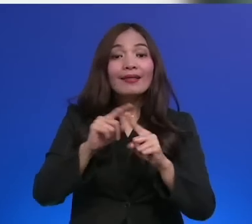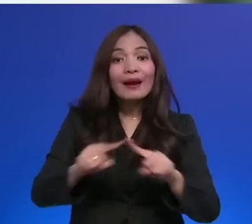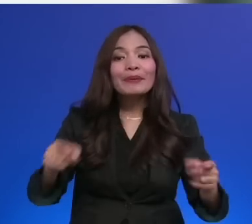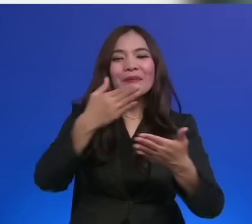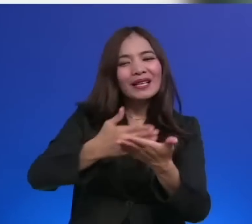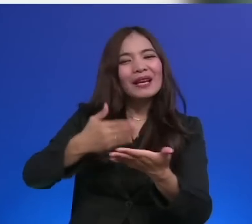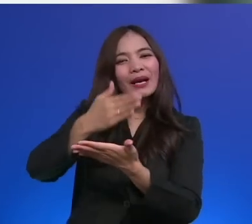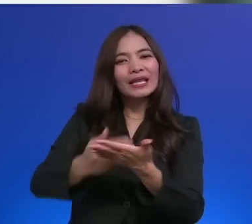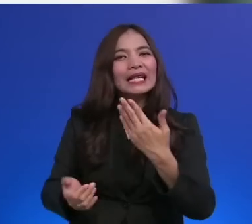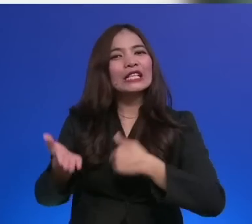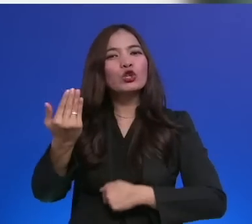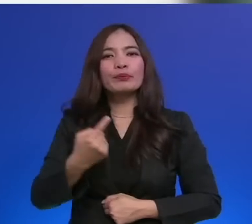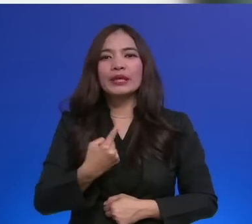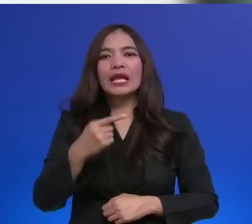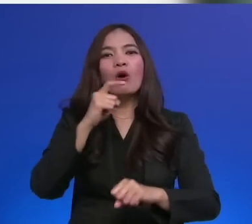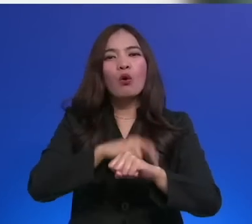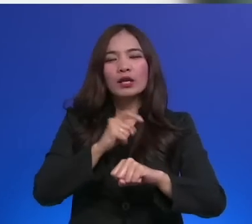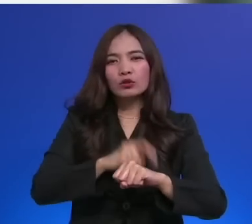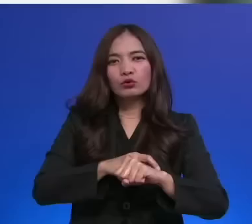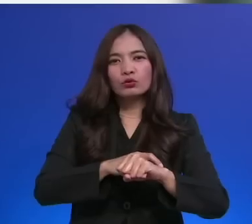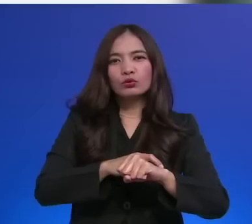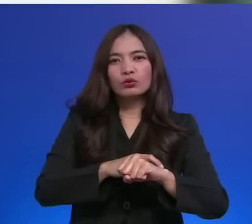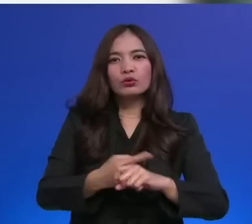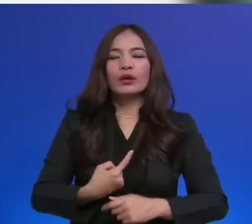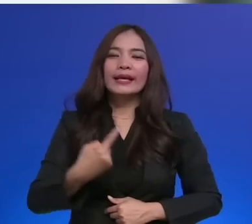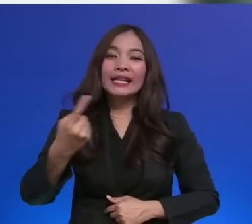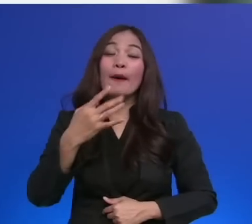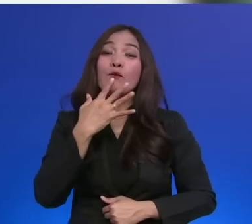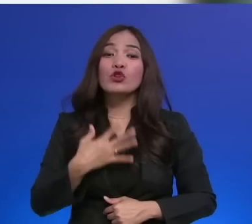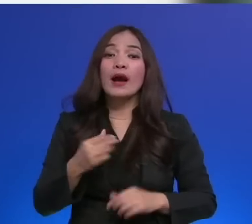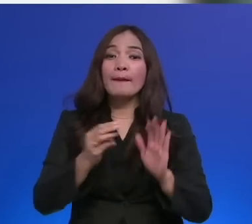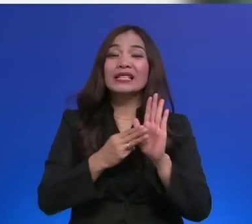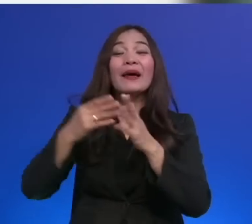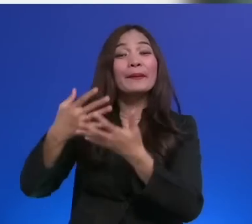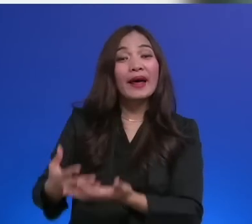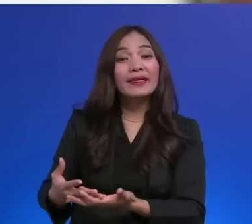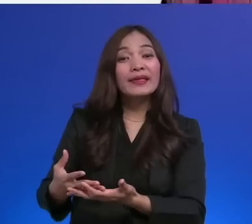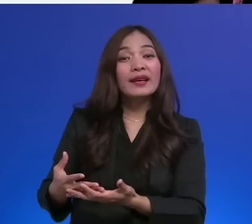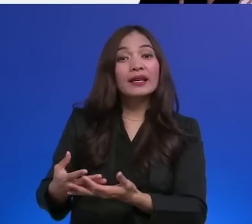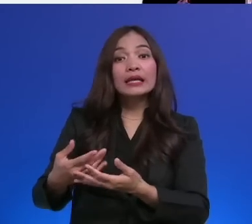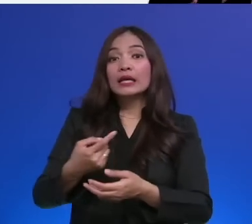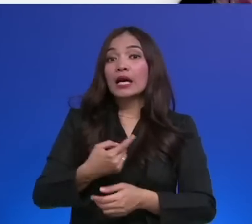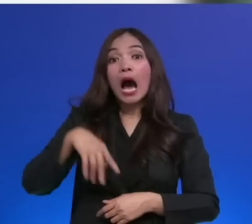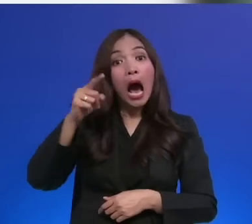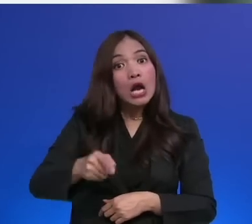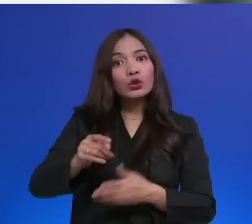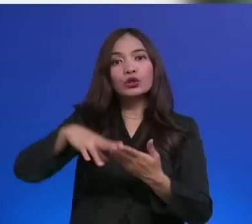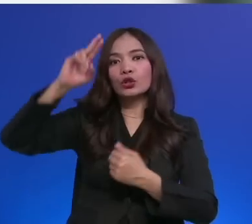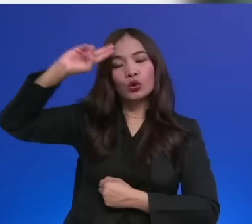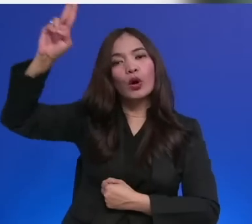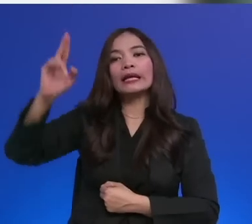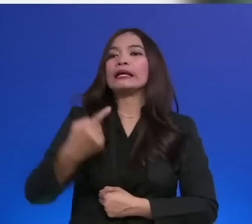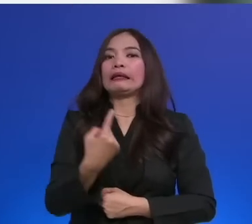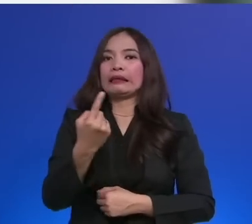kita, saat-saat di mana kita menghadapi persoalan yang mana Tuhan harus